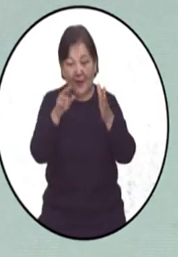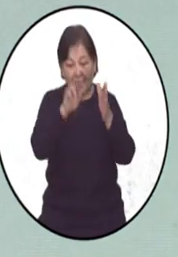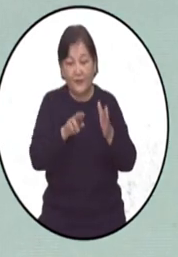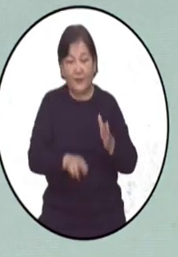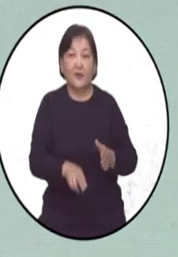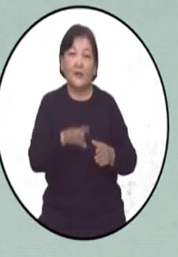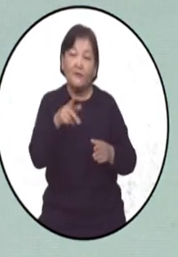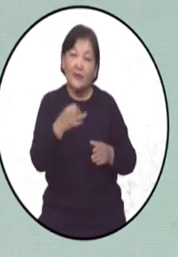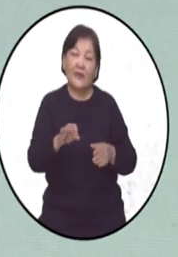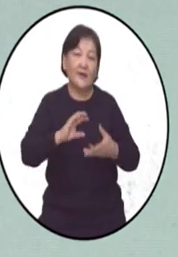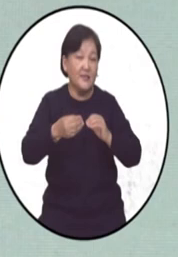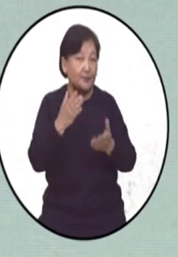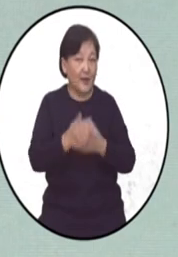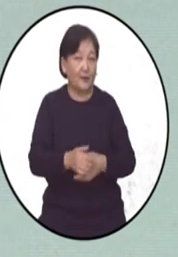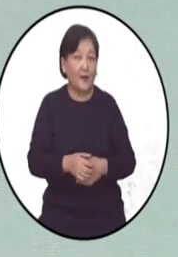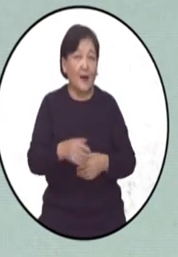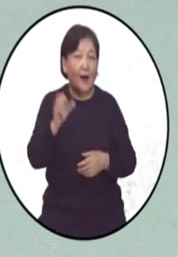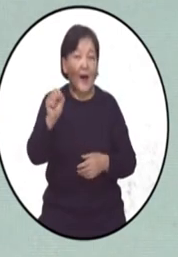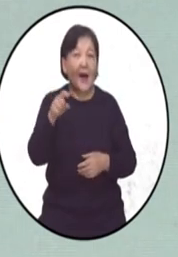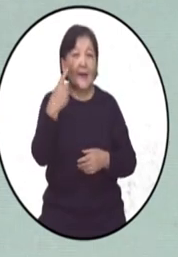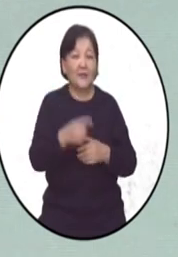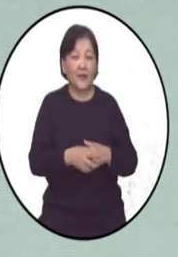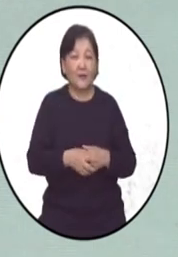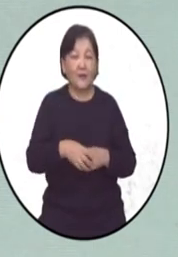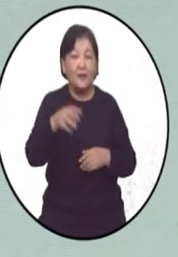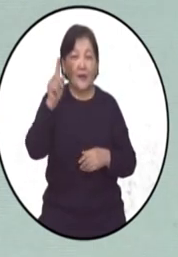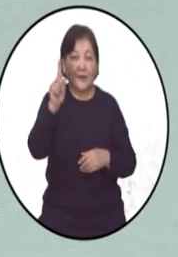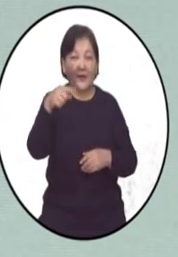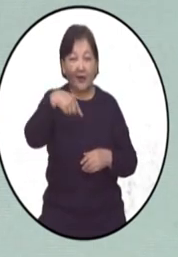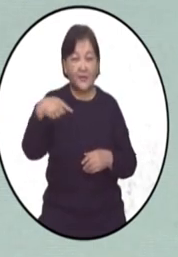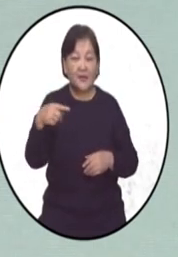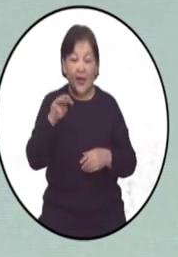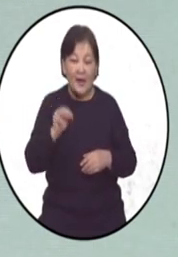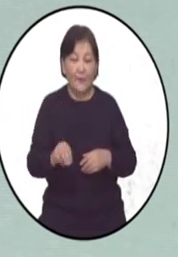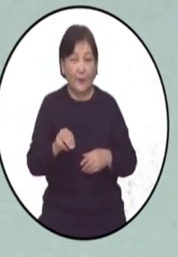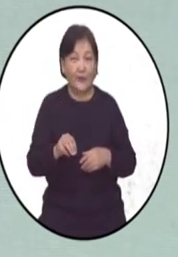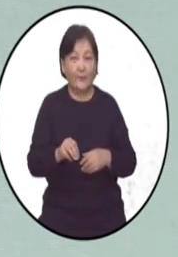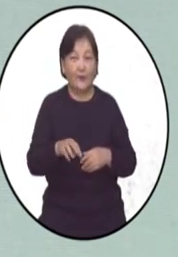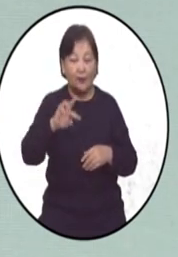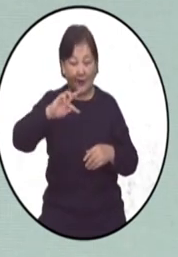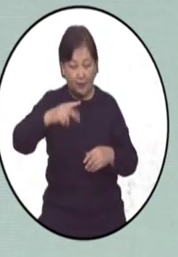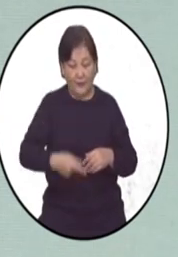байна. За а гэсэн хувьсч бол нэгээс n хүртэлх утгыг 1 гэсэн алхамтаагаар авна.